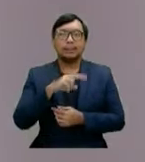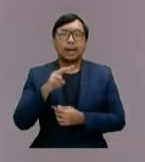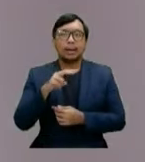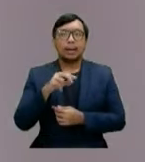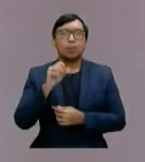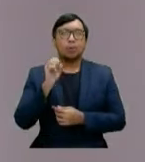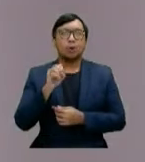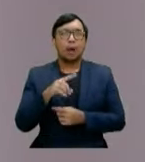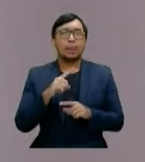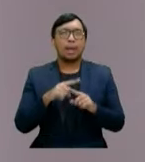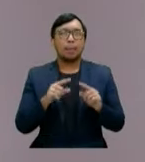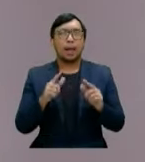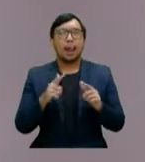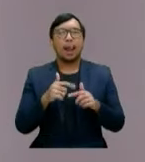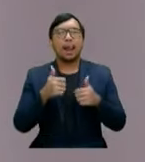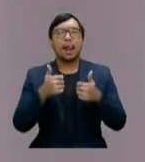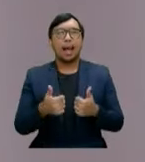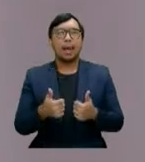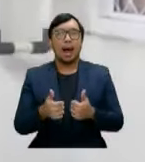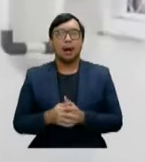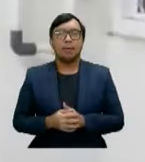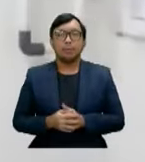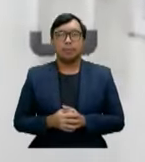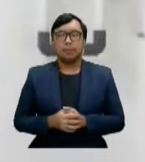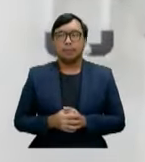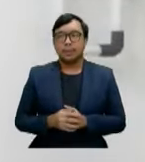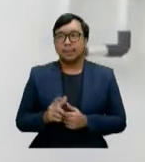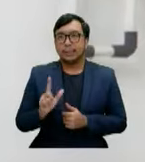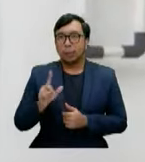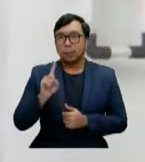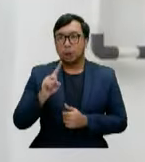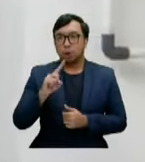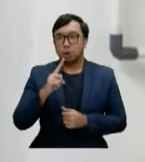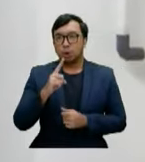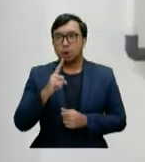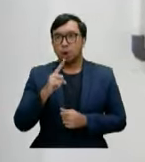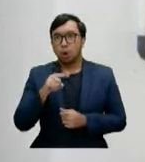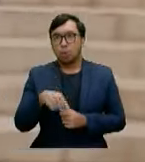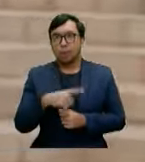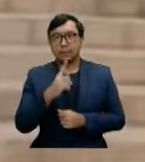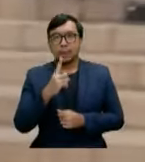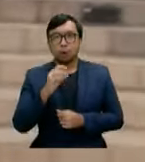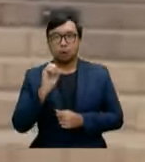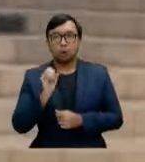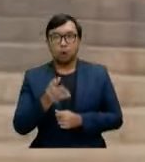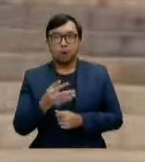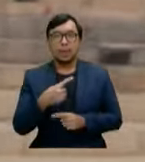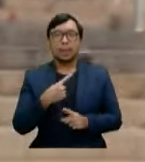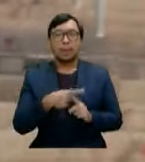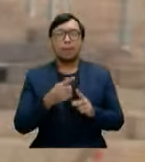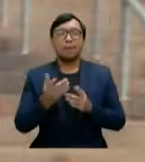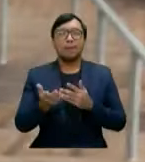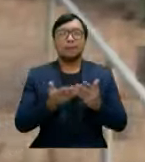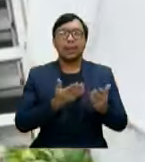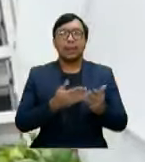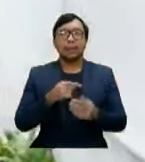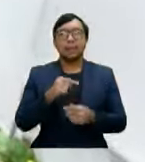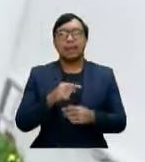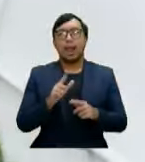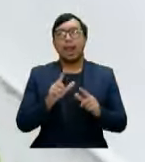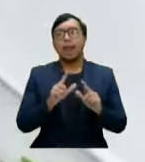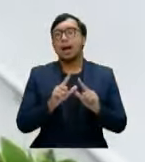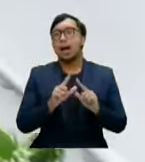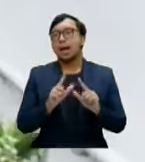layak. Menurutnya, dengan harga sewa 1,1 juta rupiah per bulan dan fasilitas yang ditawarkan, sangat layak apalagi